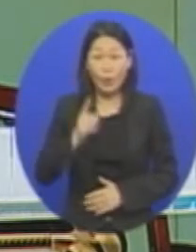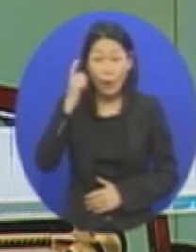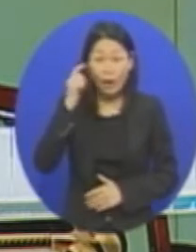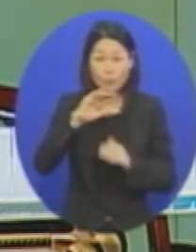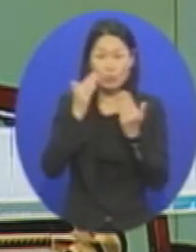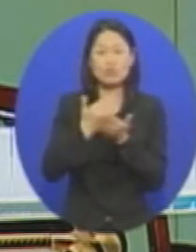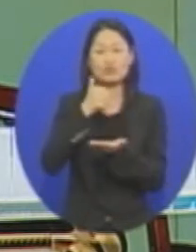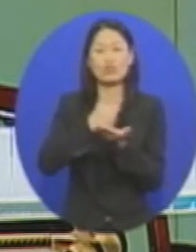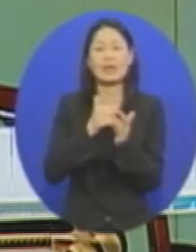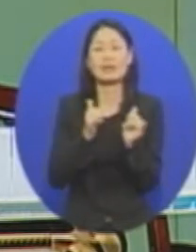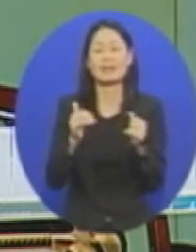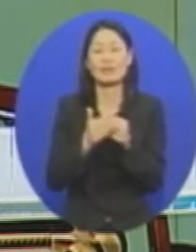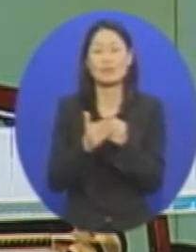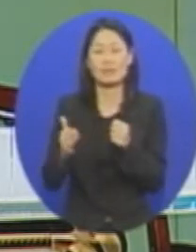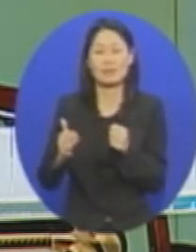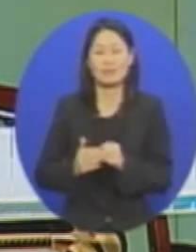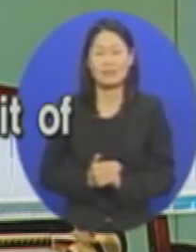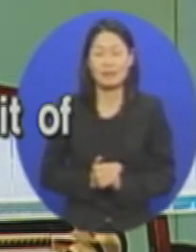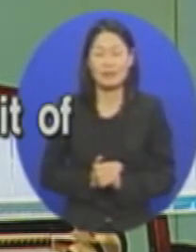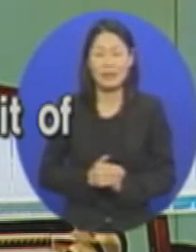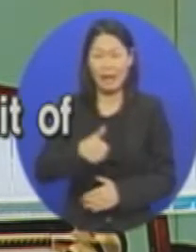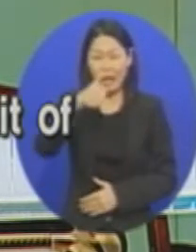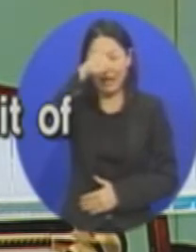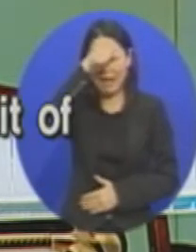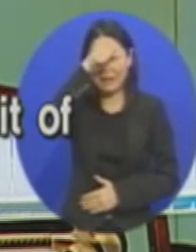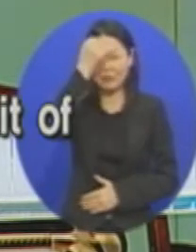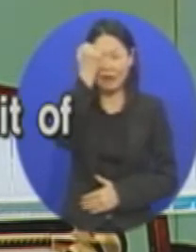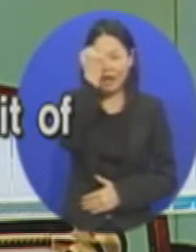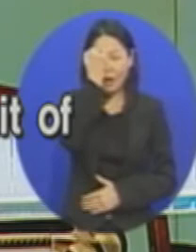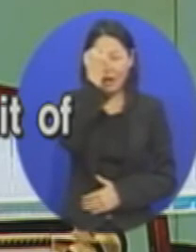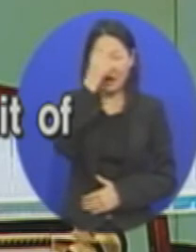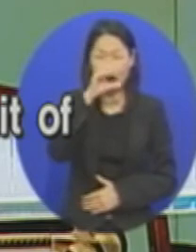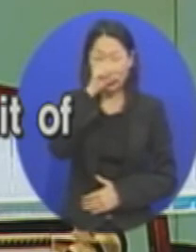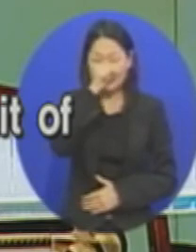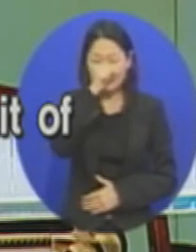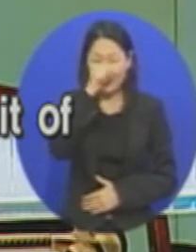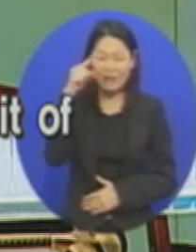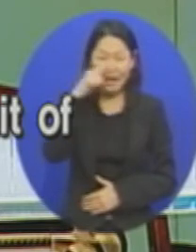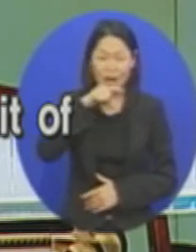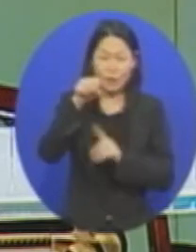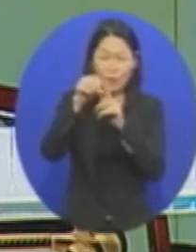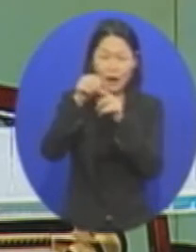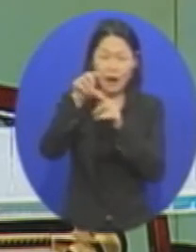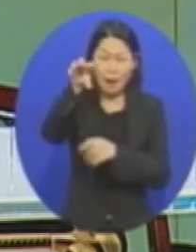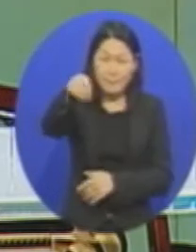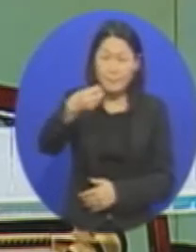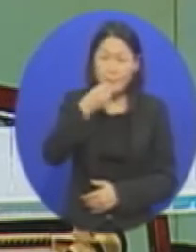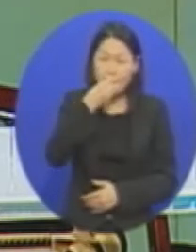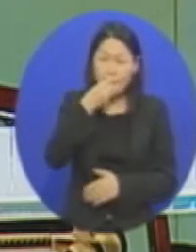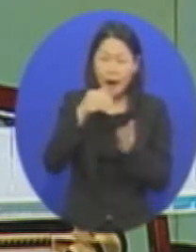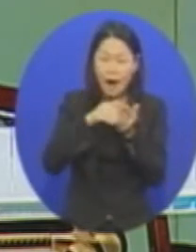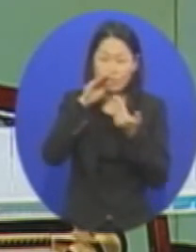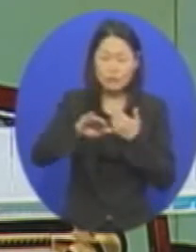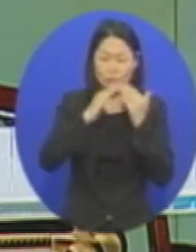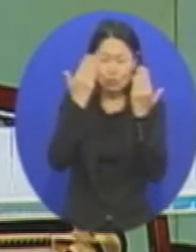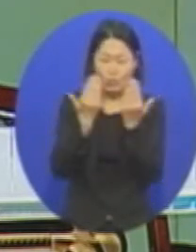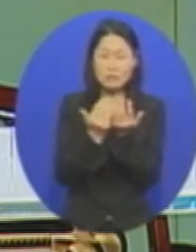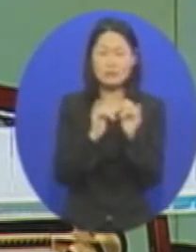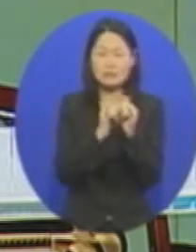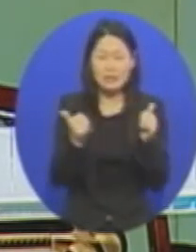죄인이 까 아담과 하와가 선악과를 따 먹고 난 다음에 모든 인류는 다 주인